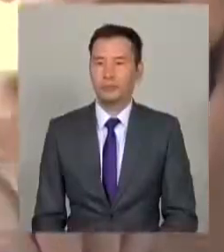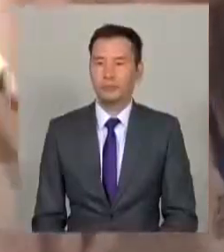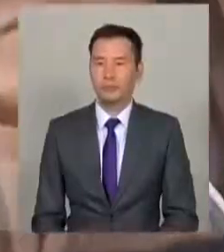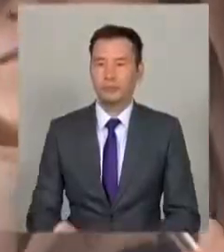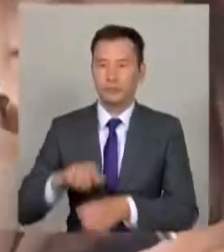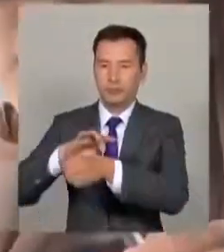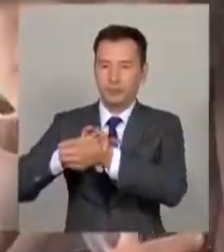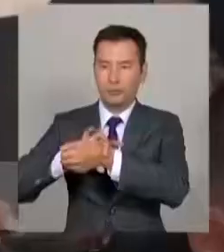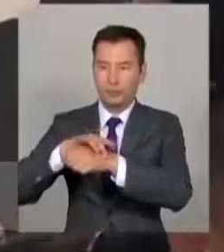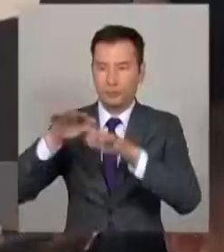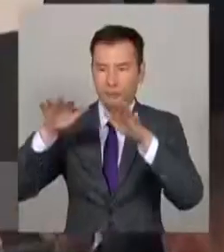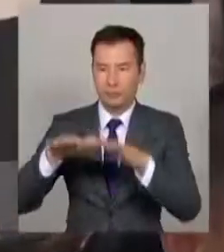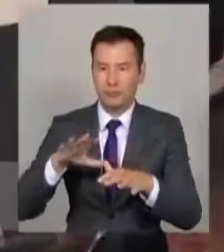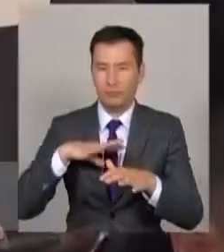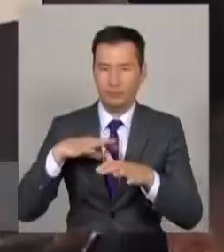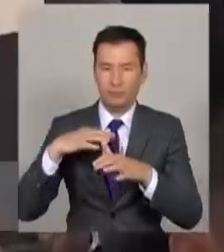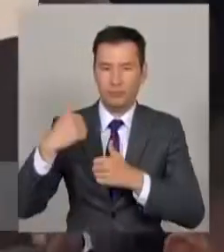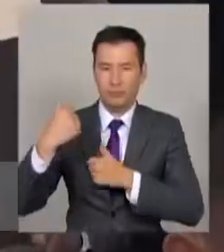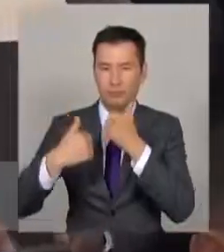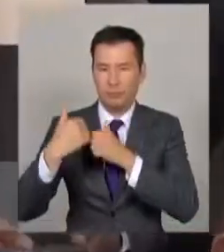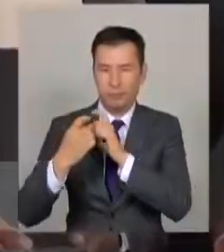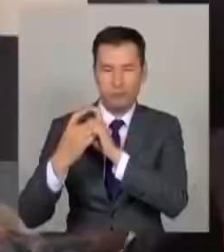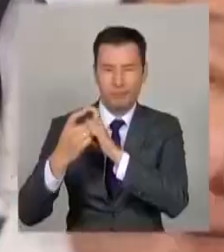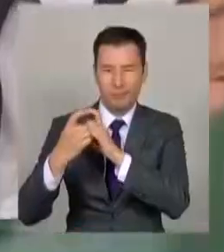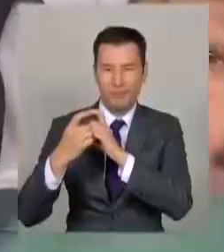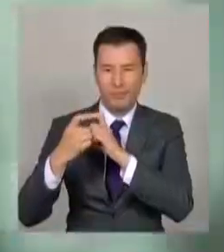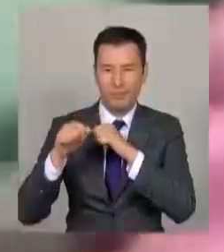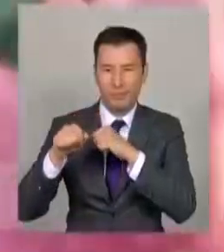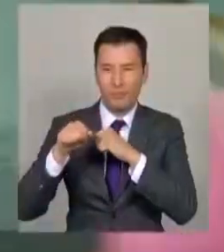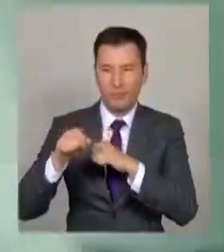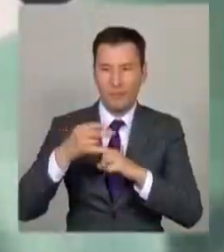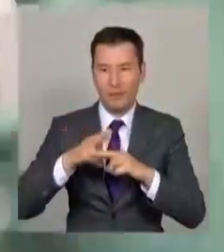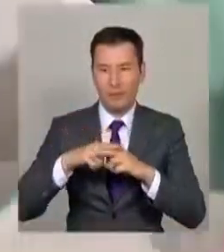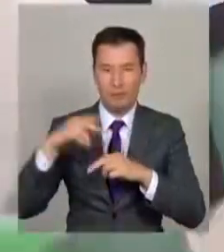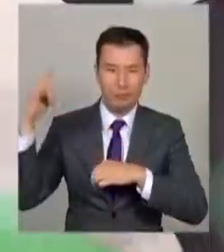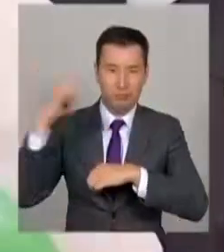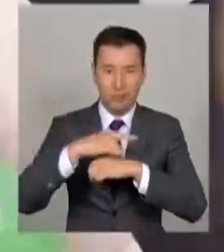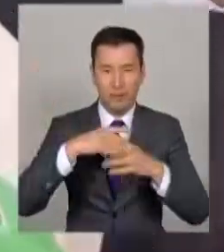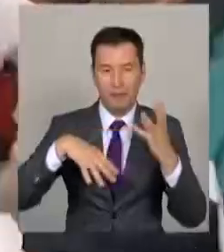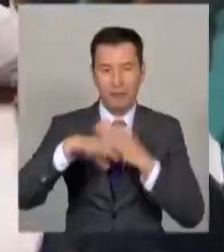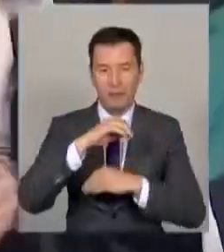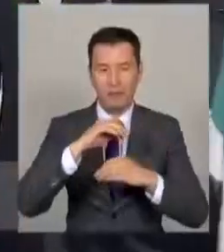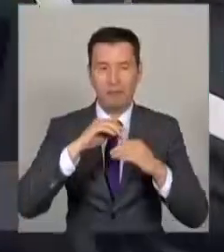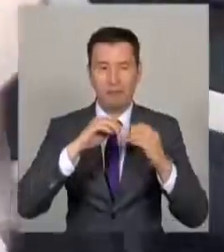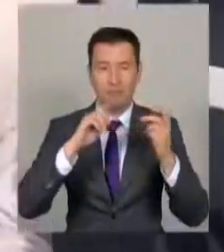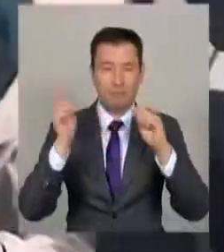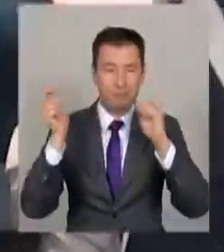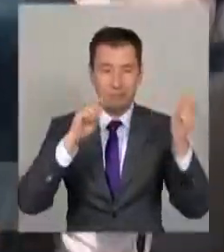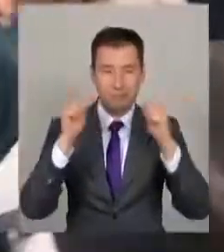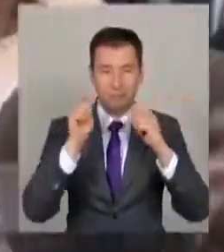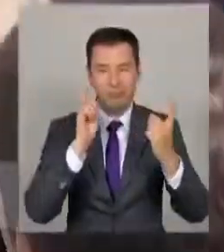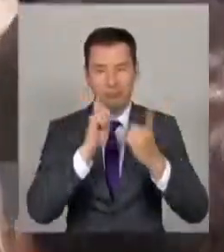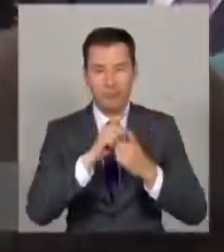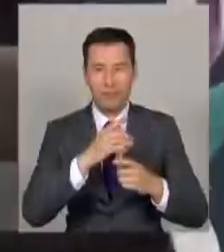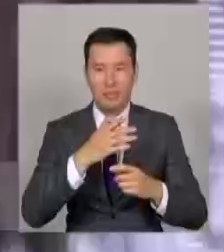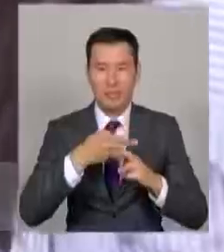Ташкентте түрен салып қарсылашақ келтірмеген қазақстандық боксшыларды дәл осылай рухты әндермен, тәтті шашумен қарсы алды. Біздің чемпиондар